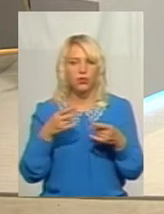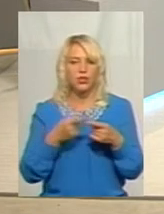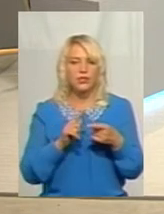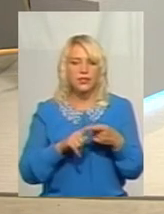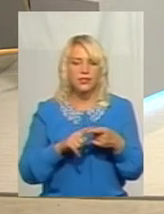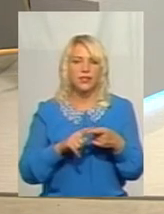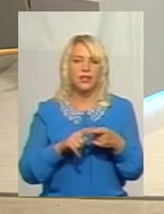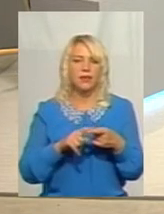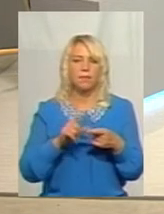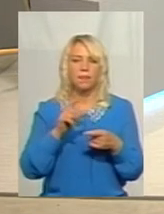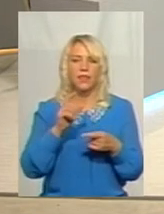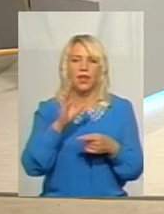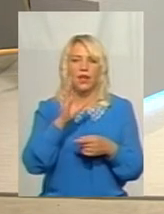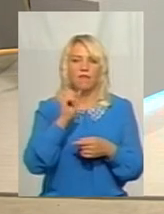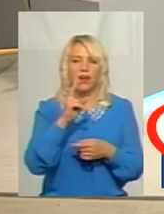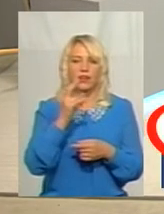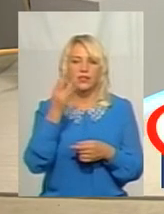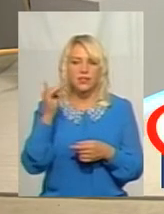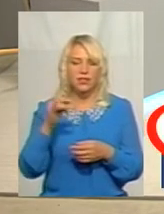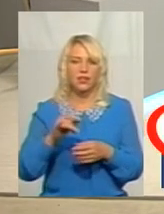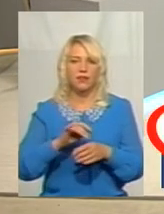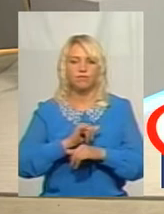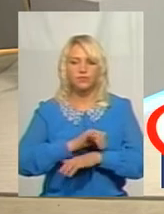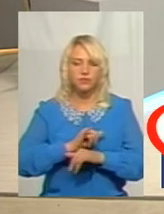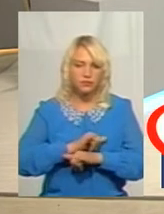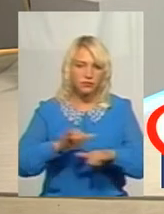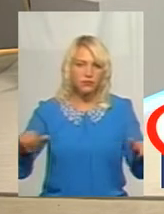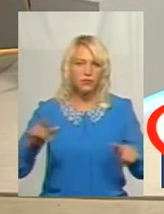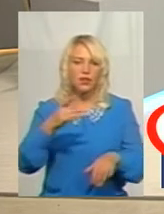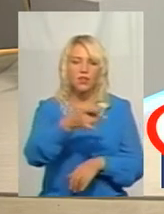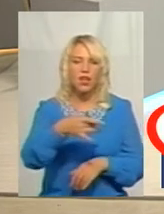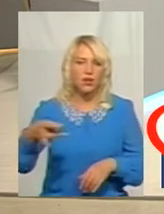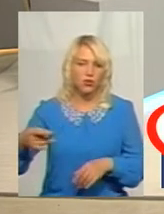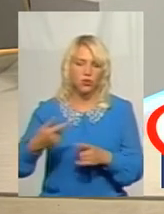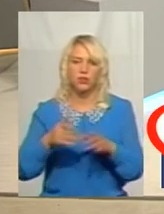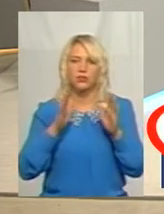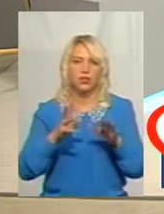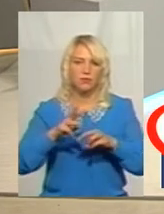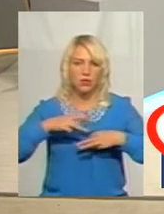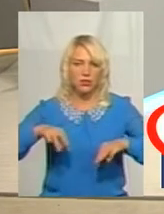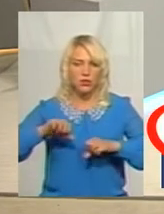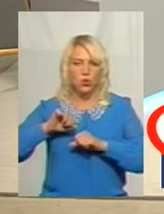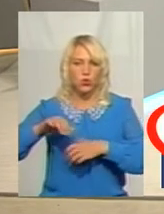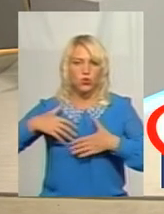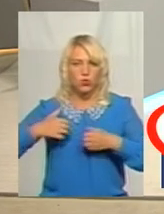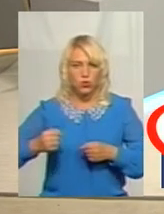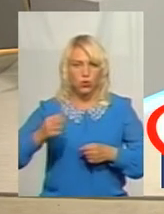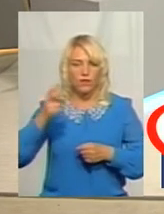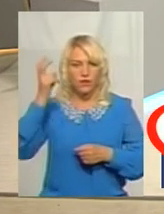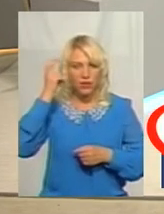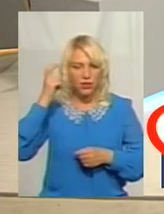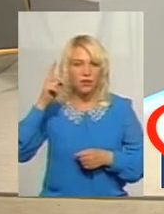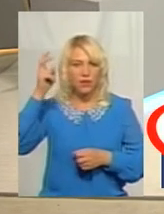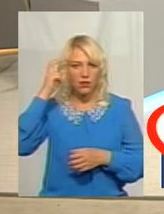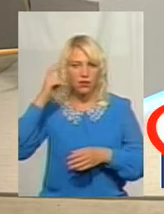вакцини по регіонах, вони акумулюються в Києві при Міністерстві охорони здоров'я, і в разі виникнення випадку ботулізму десь в якомусь регіоні,